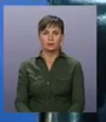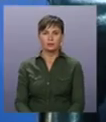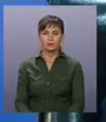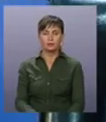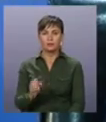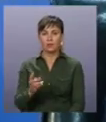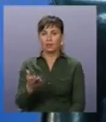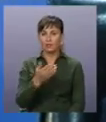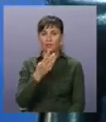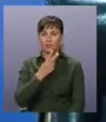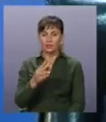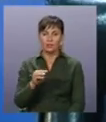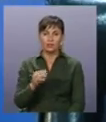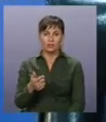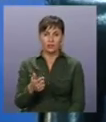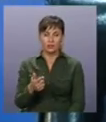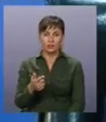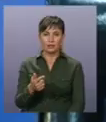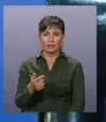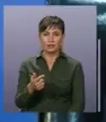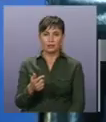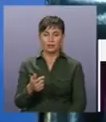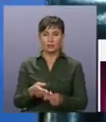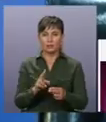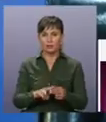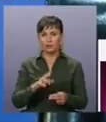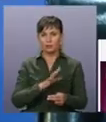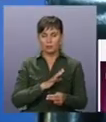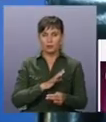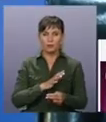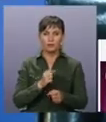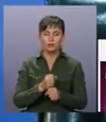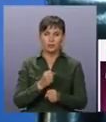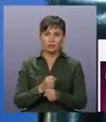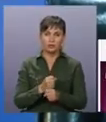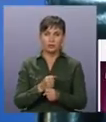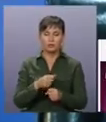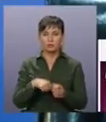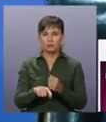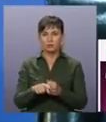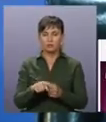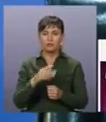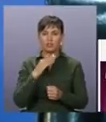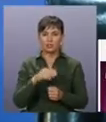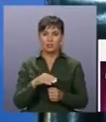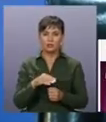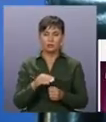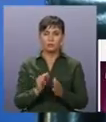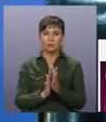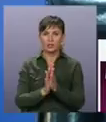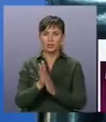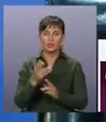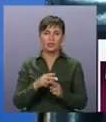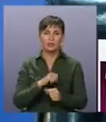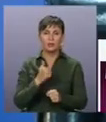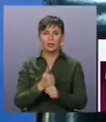Как вы видите, тенге в течение вот, после того, как был отпущен свободное плавание, находится на достаточно стабильном уровне. И это самое